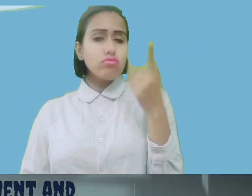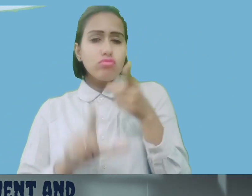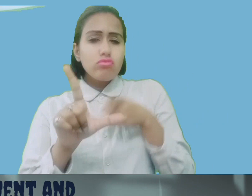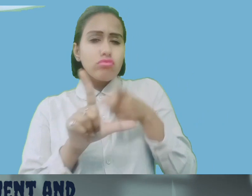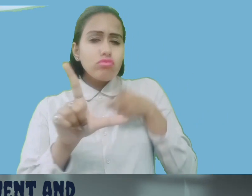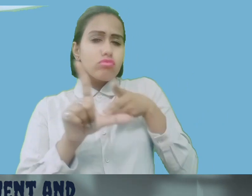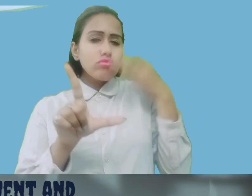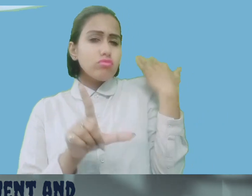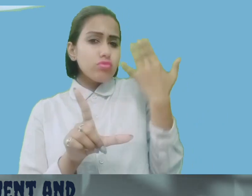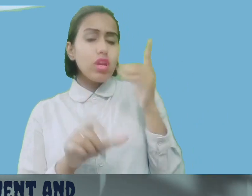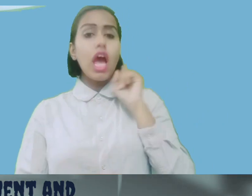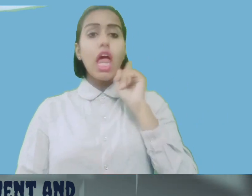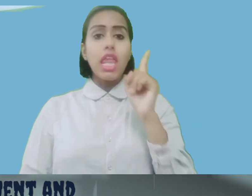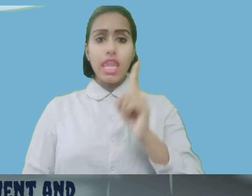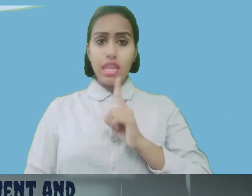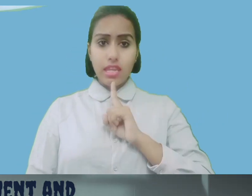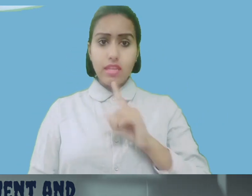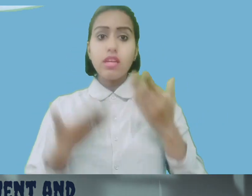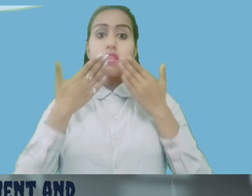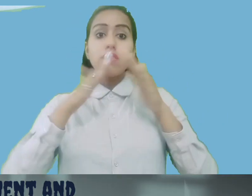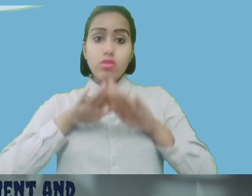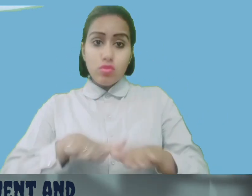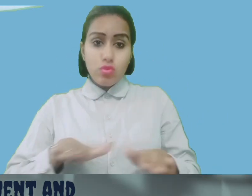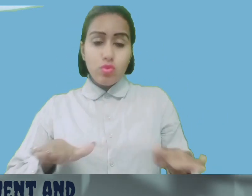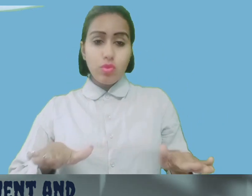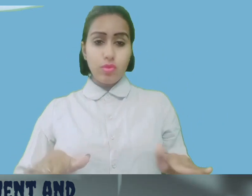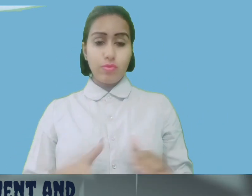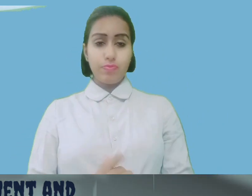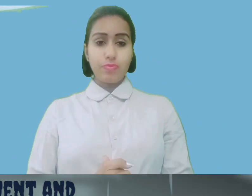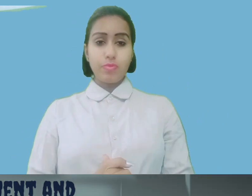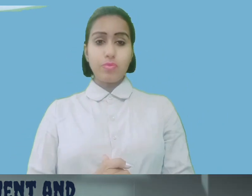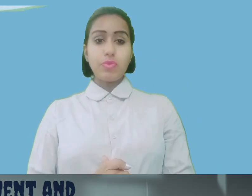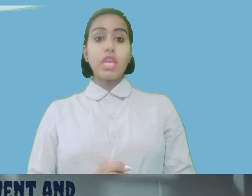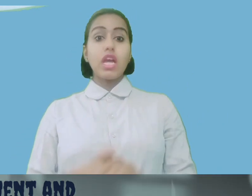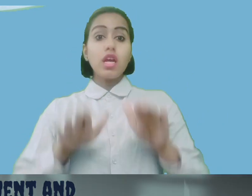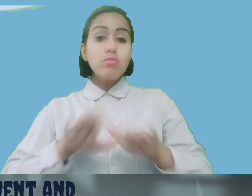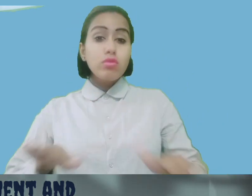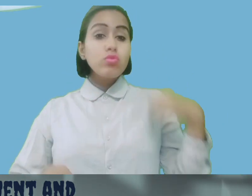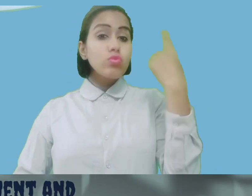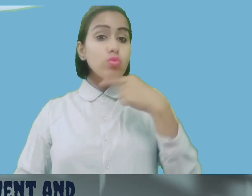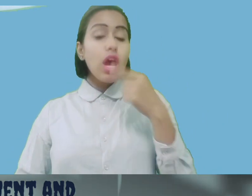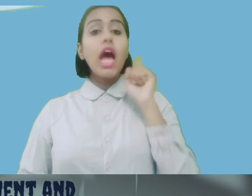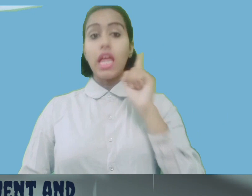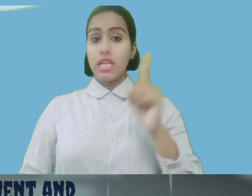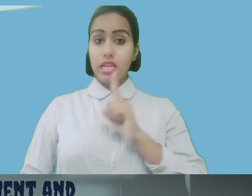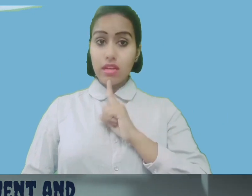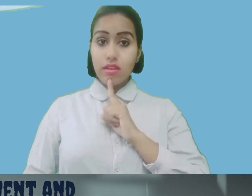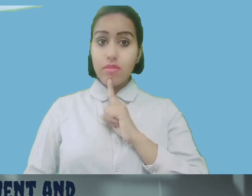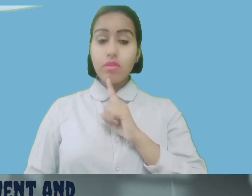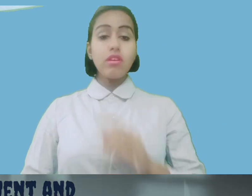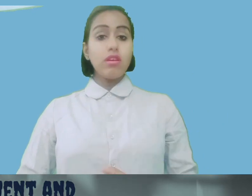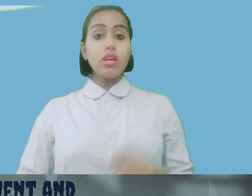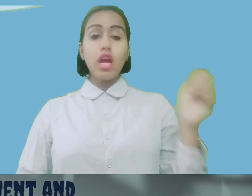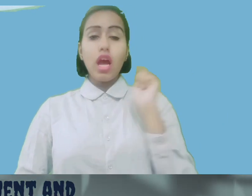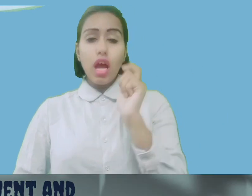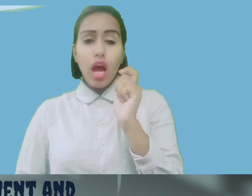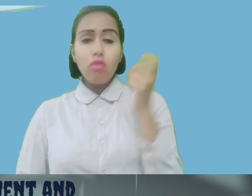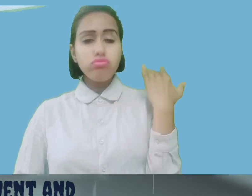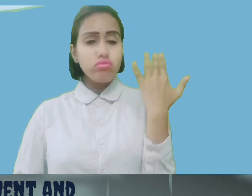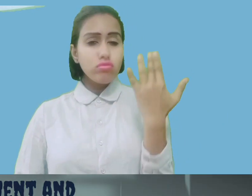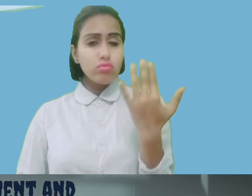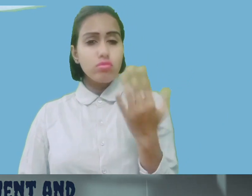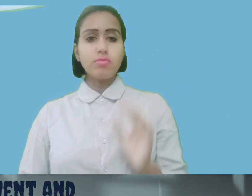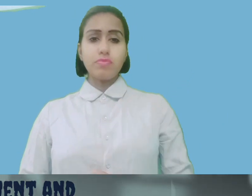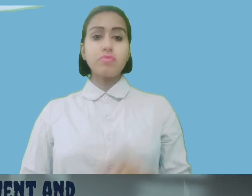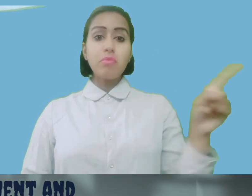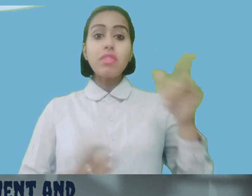जो बच्चे मूक बधिर हैं उनके लिए काम कर रही हैं। ये मूलतः रीवा के पाड़न टोला की रहने वाली हैं